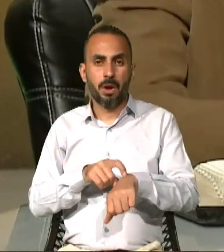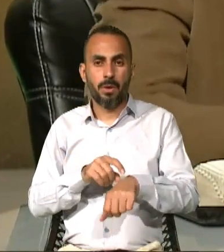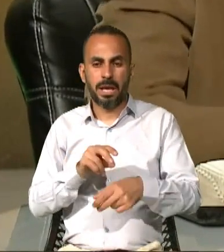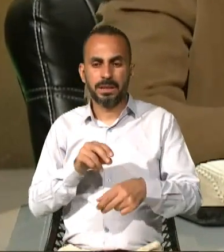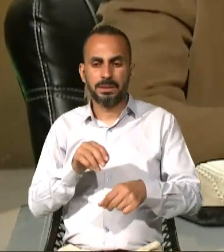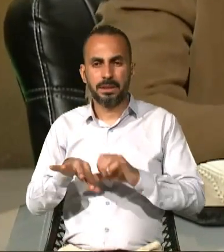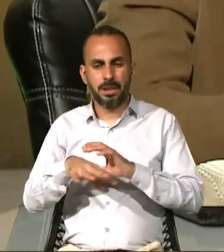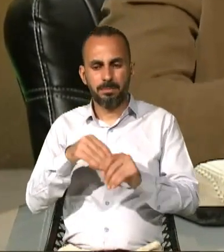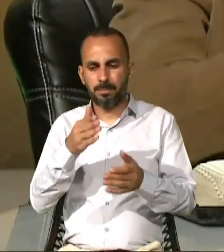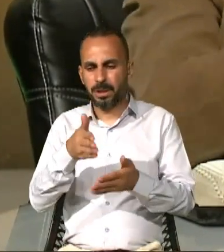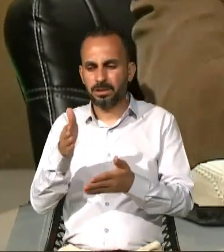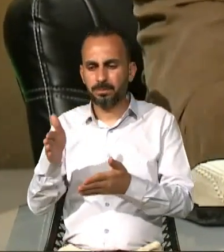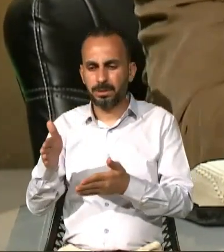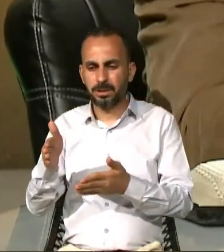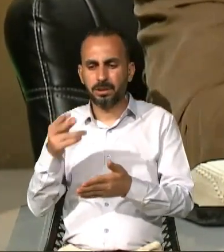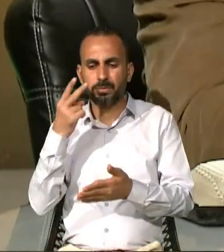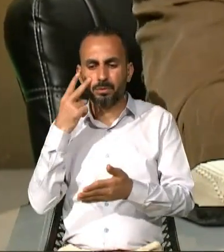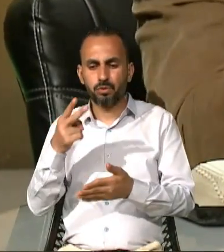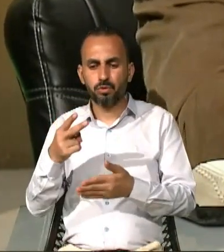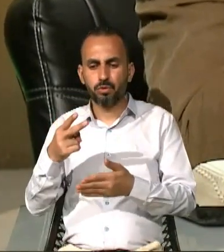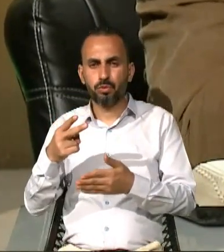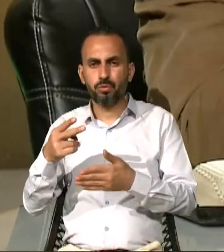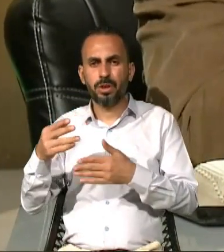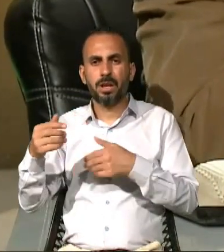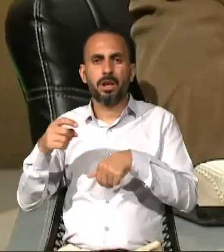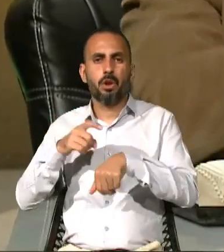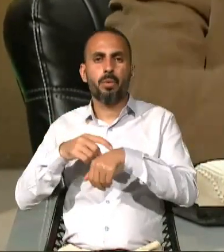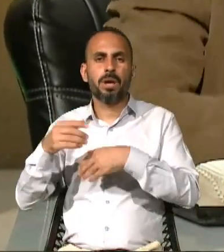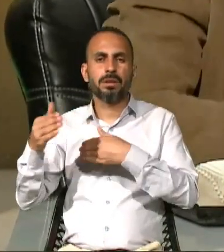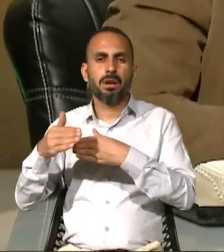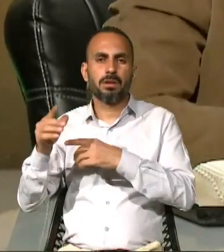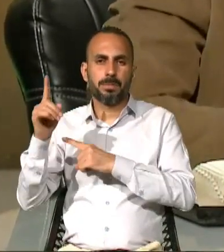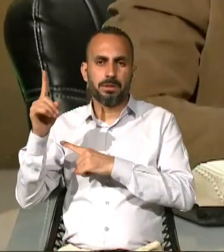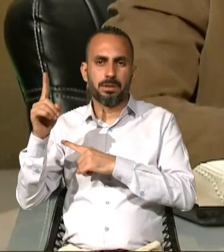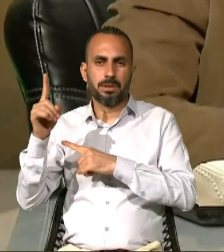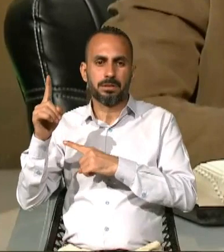وقت النهاية، بصبركم اقتنوا أنفسكم.